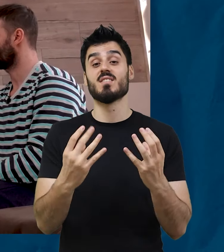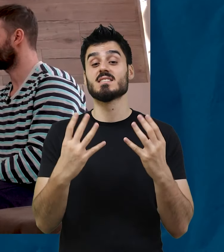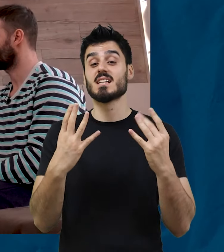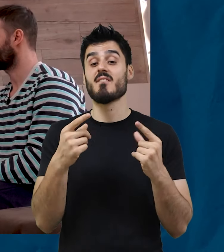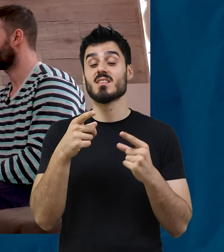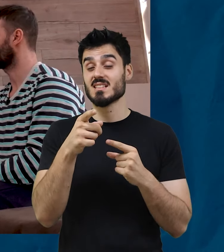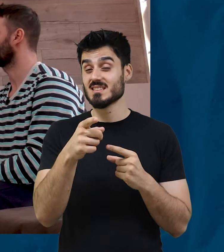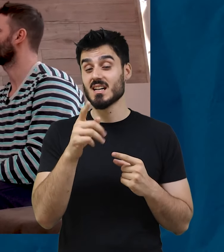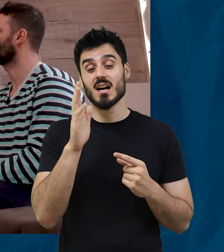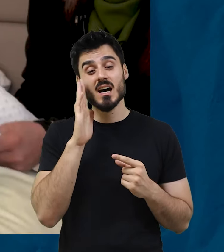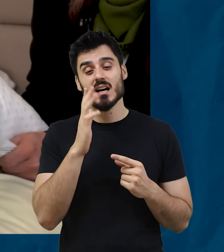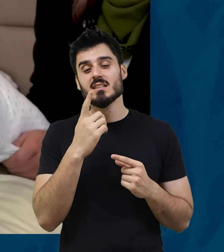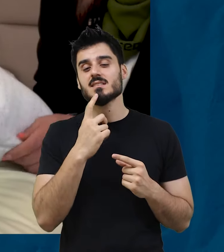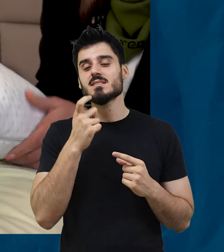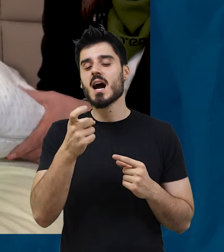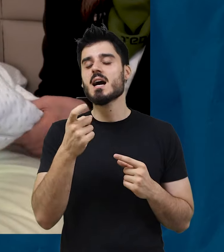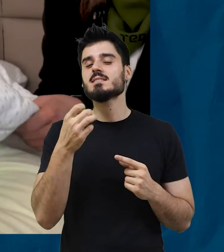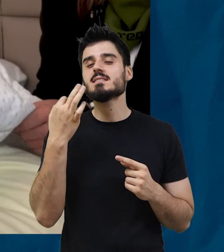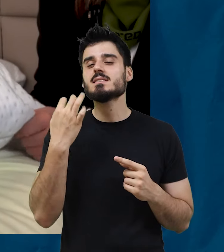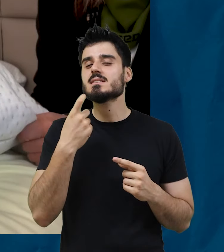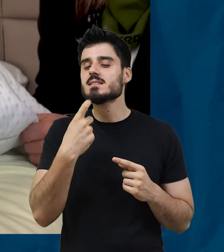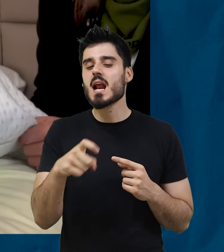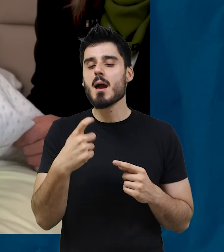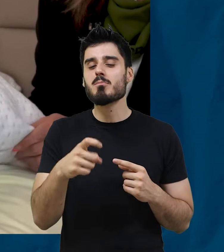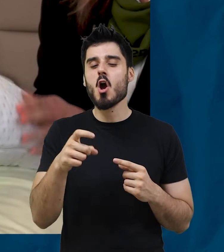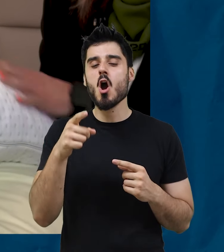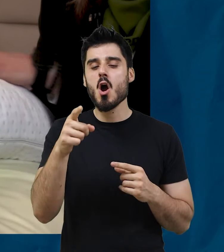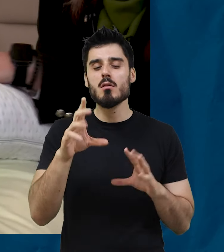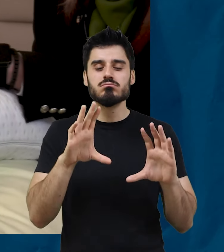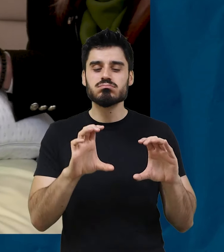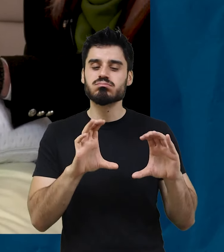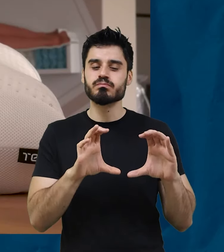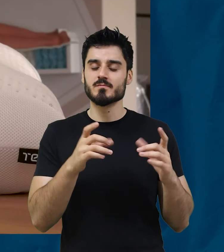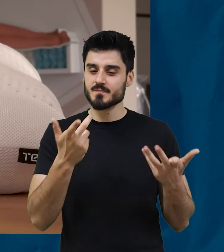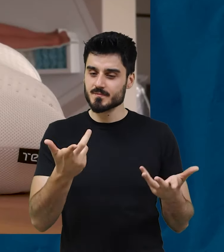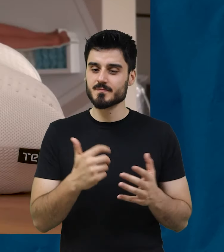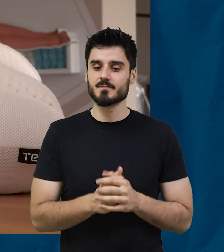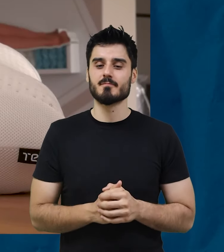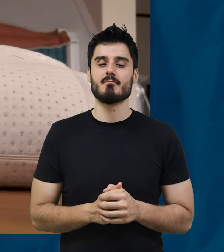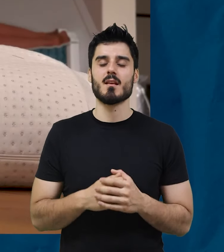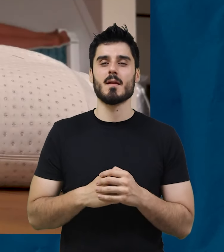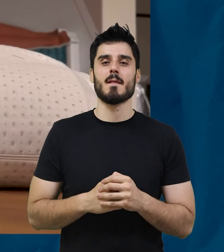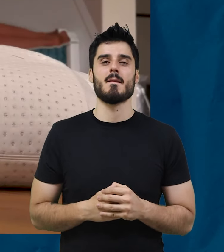Възглавница, която е с кълъв от сребърни нишки и има антибактериално действие.